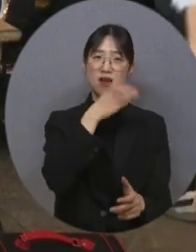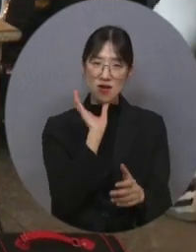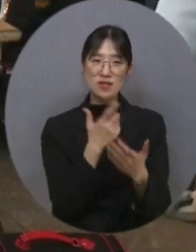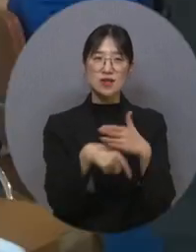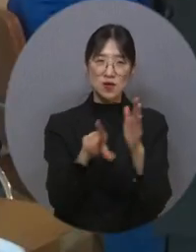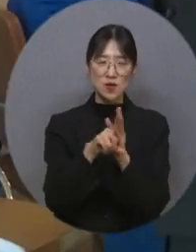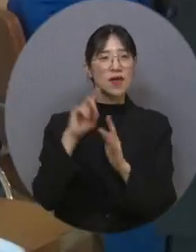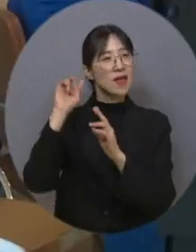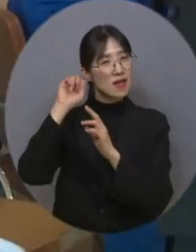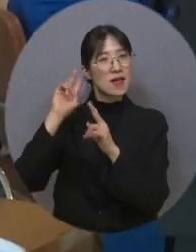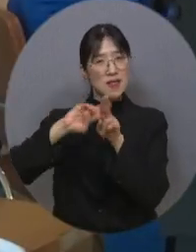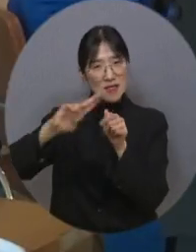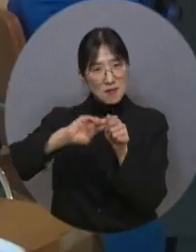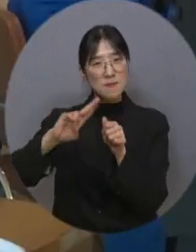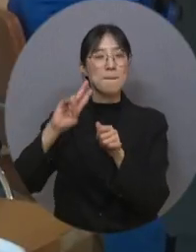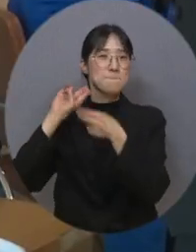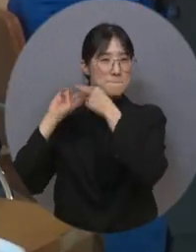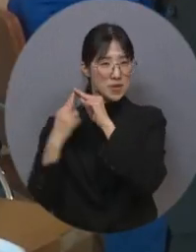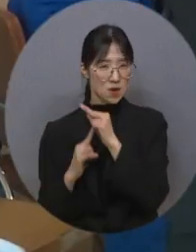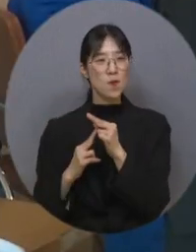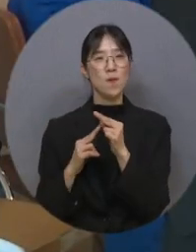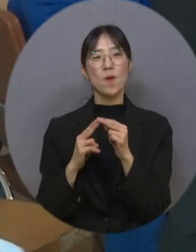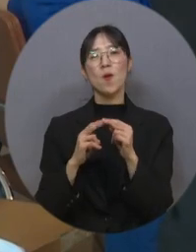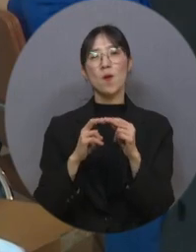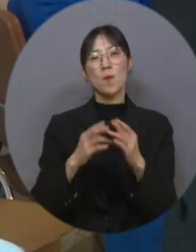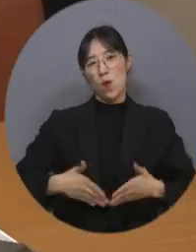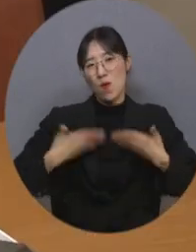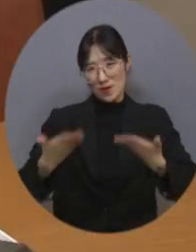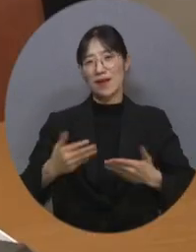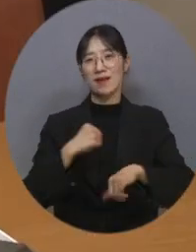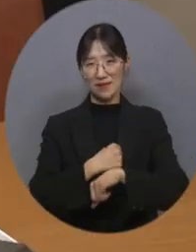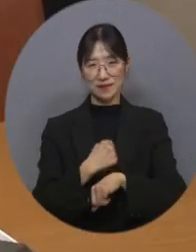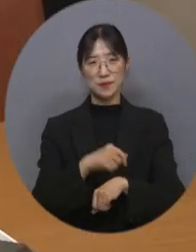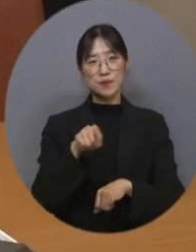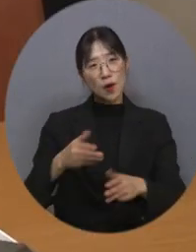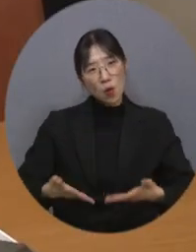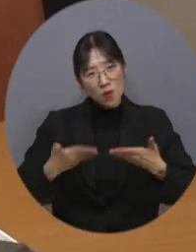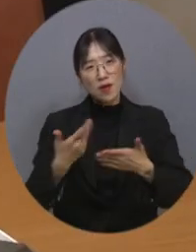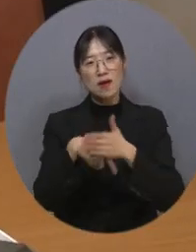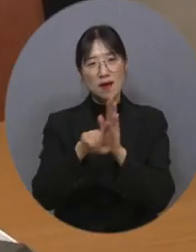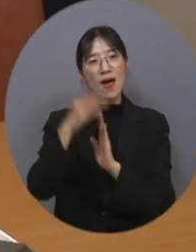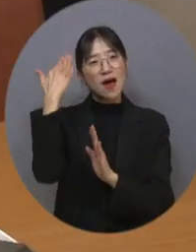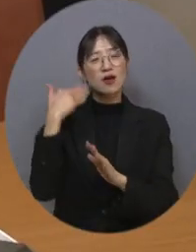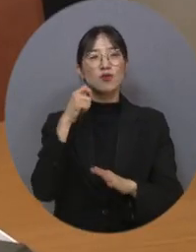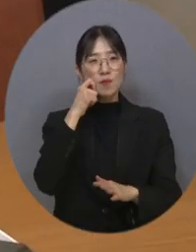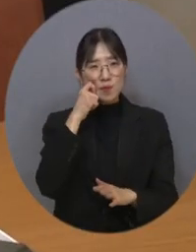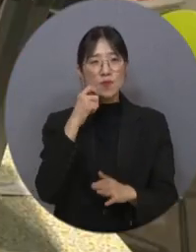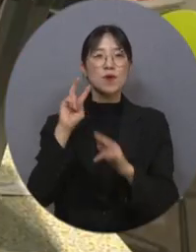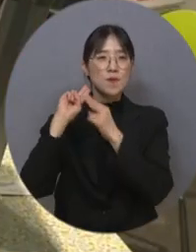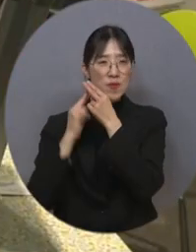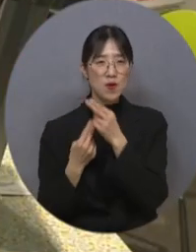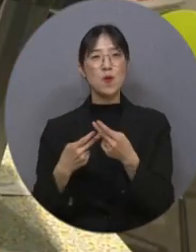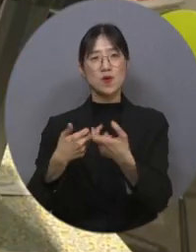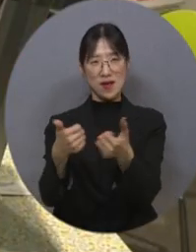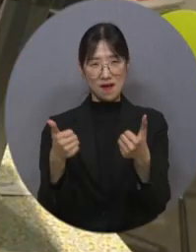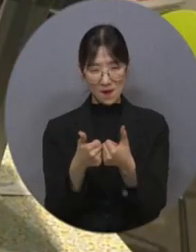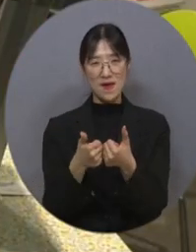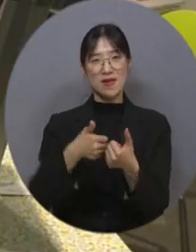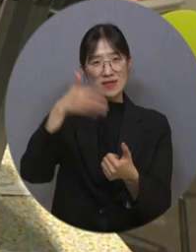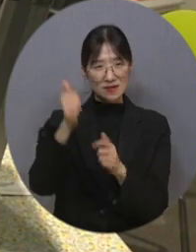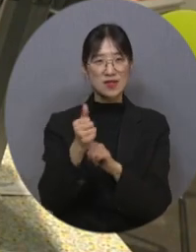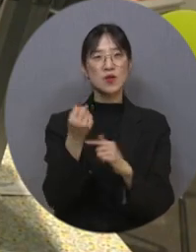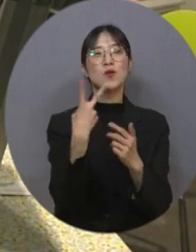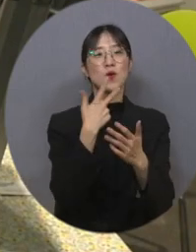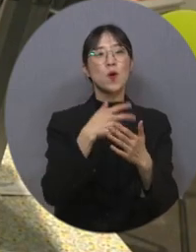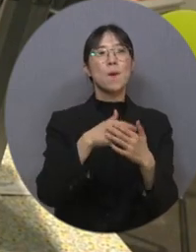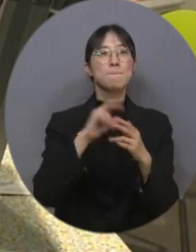위한 이미용 봉사가 진행됐습니다. 이날 봉사를 위해 한국피부미용사회 지회장과 청주미용학원 원장